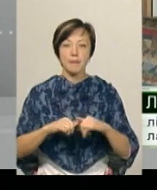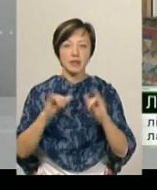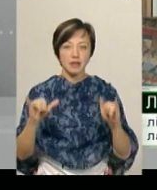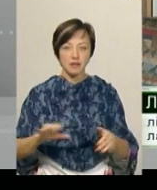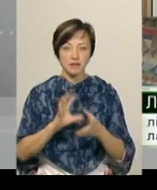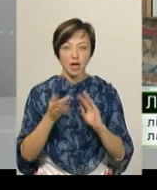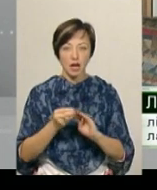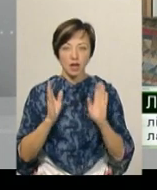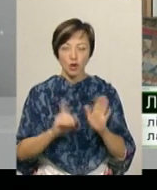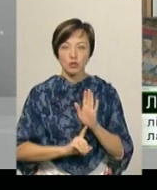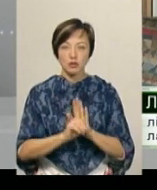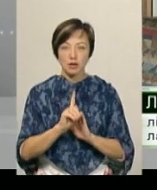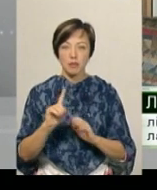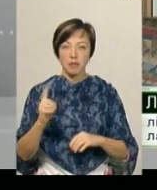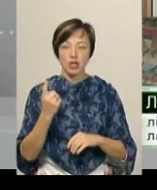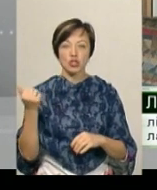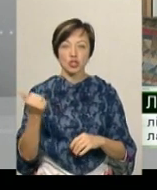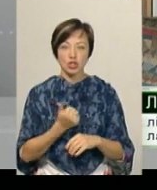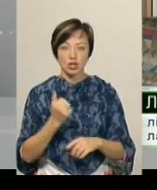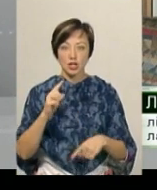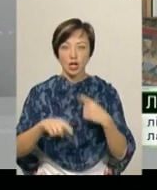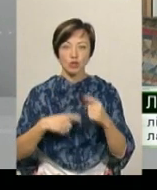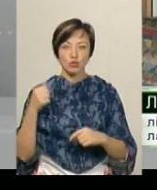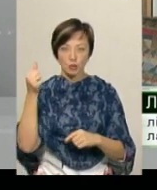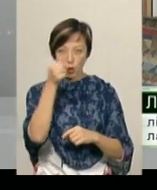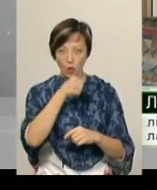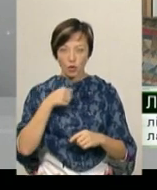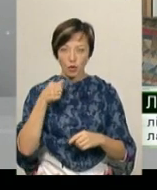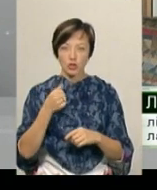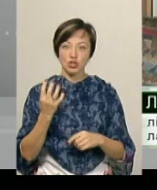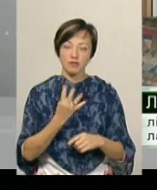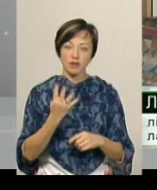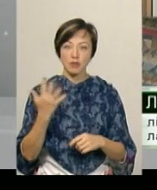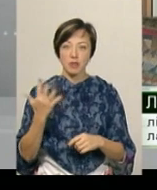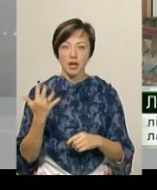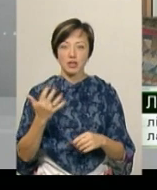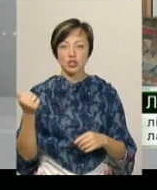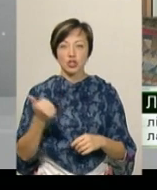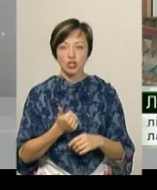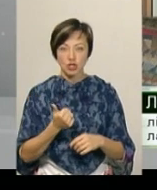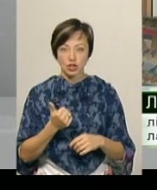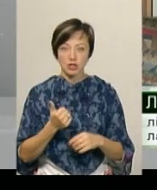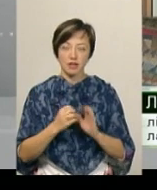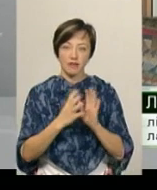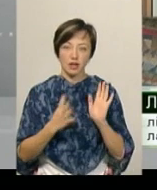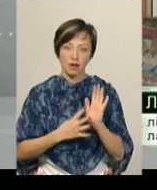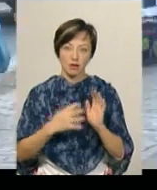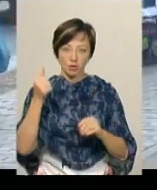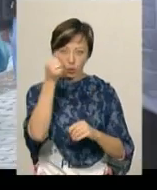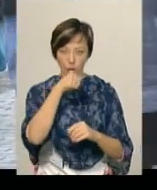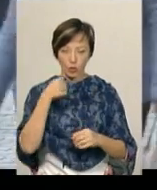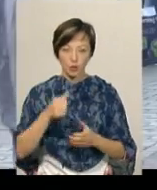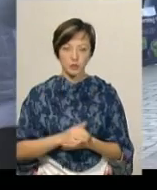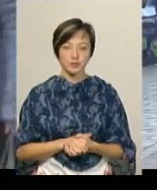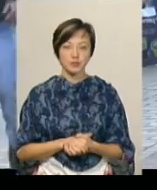взагалі розпочинається на перших тижнях наступного року, десь 4-5 тиждень 2019 року.